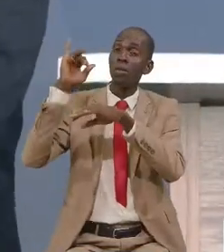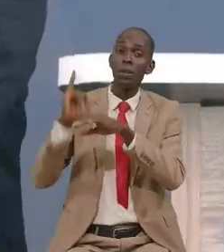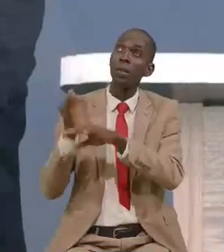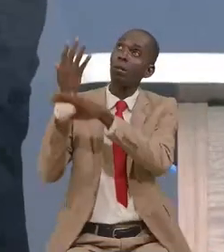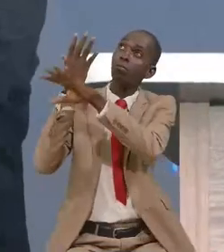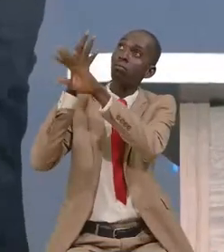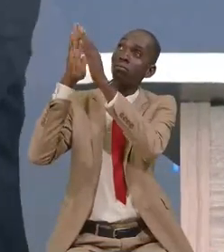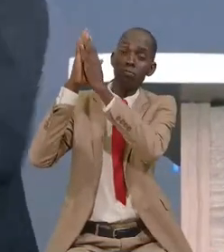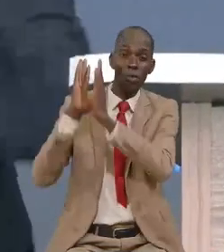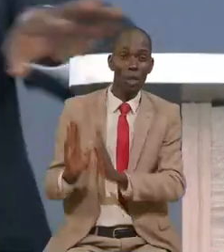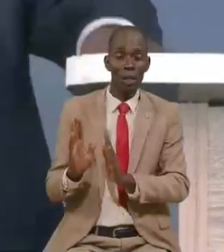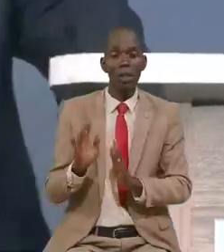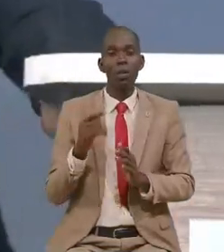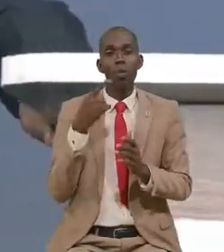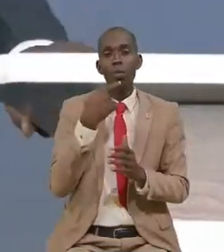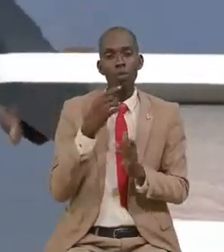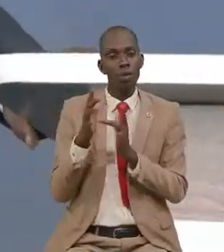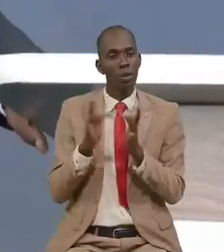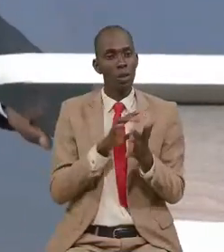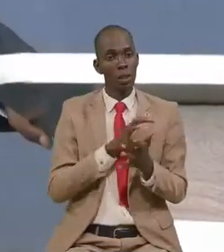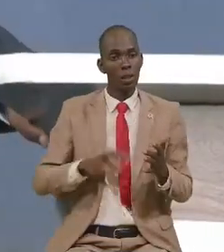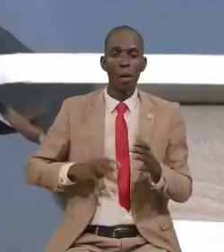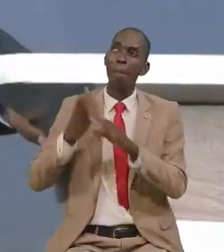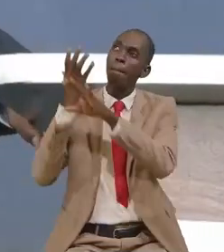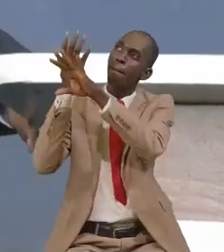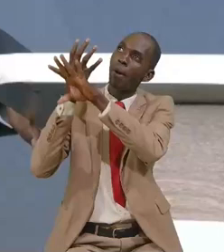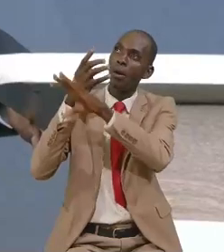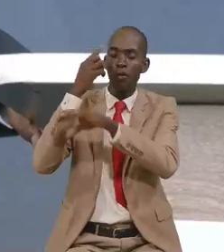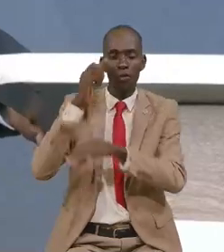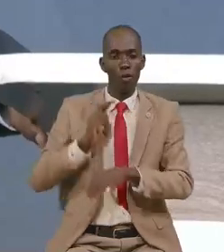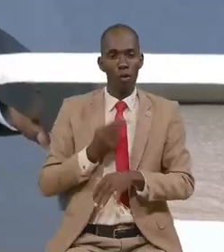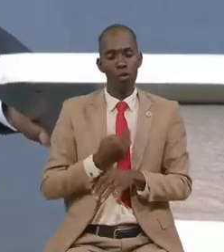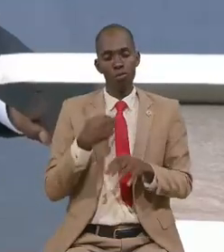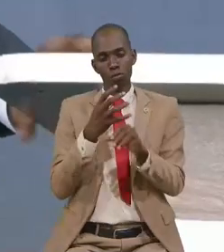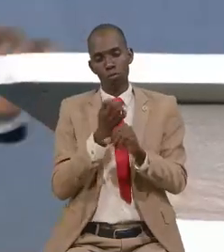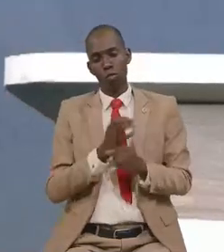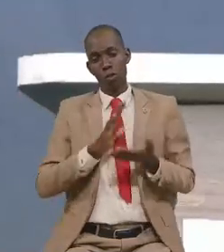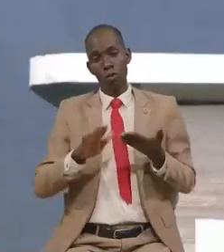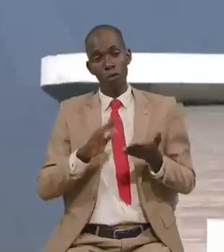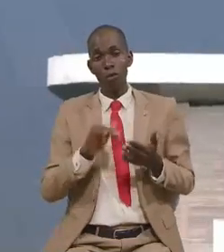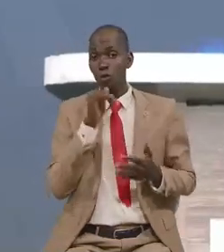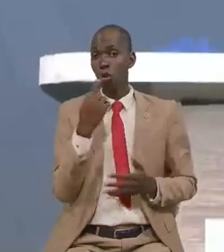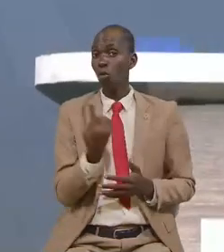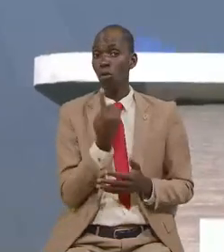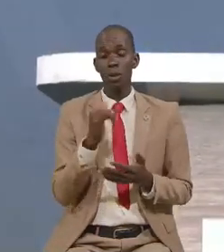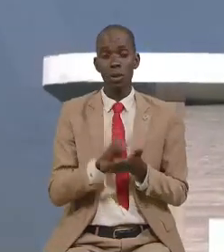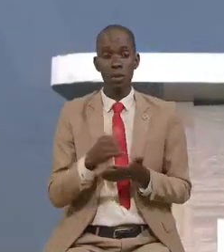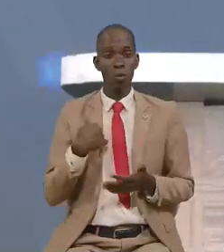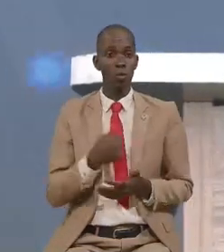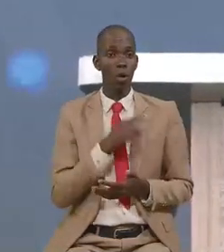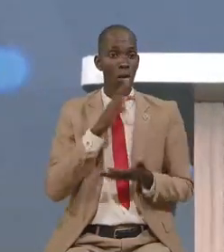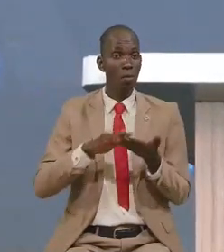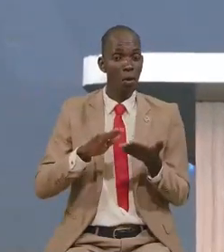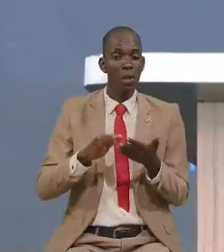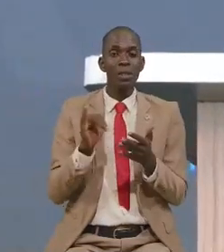Jésus-Christ, il plaide pour nous. Et nous sommes pardonnés. Mais non seulement que nous sommes pardonnés, cet avocat au